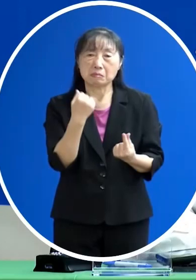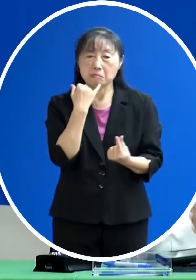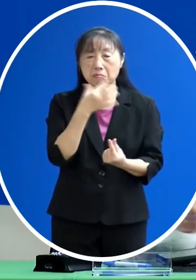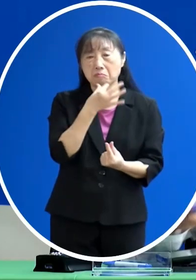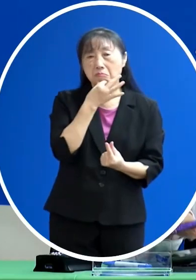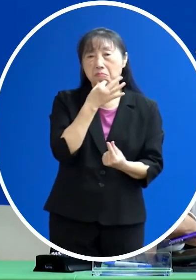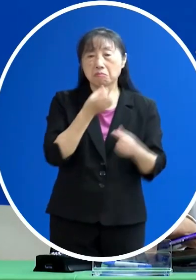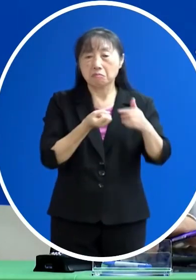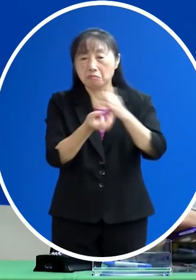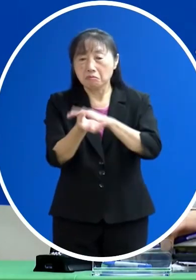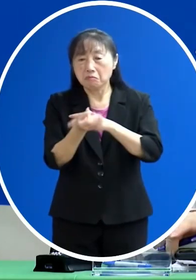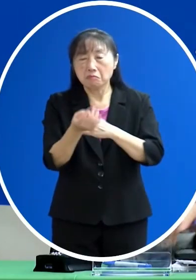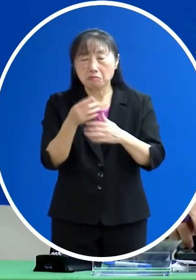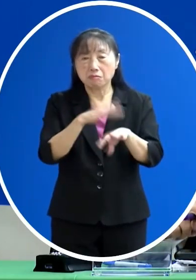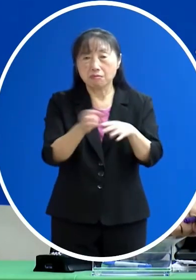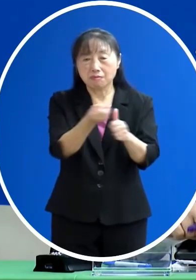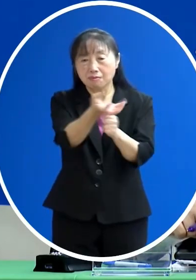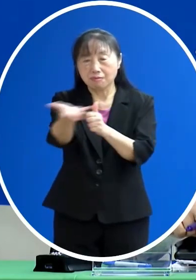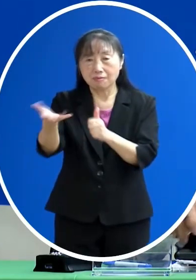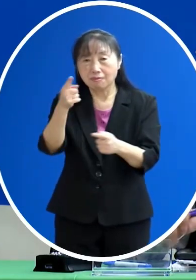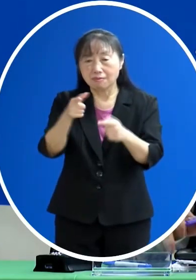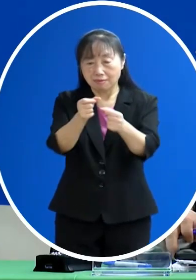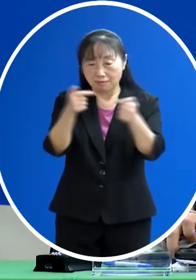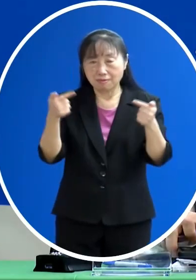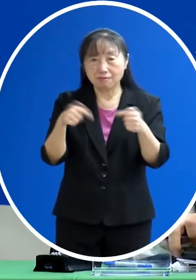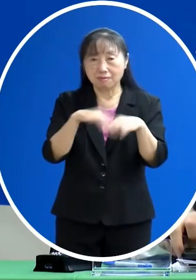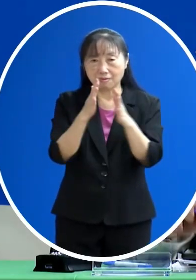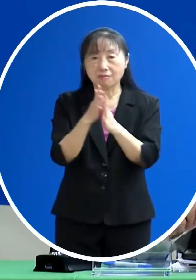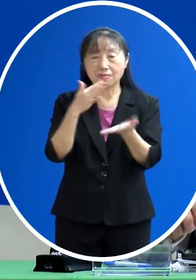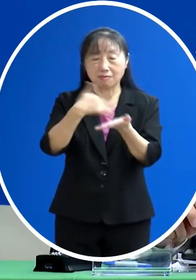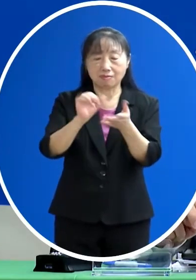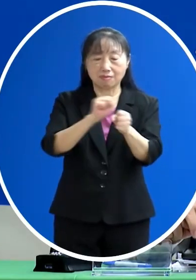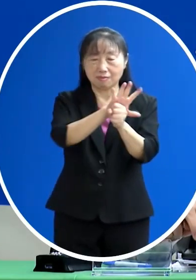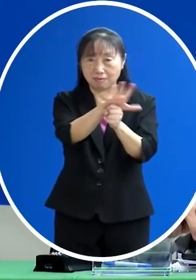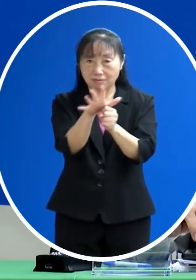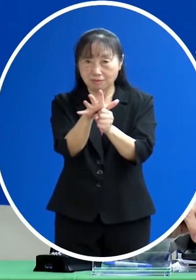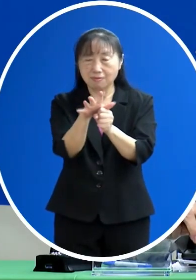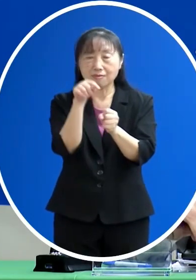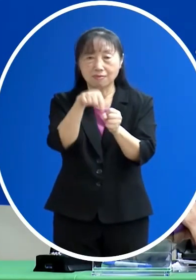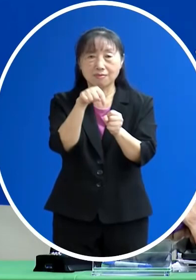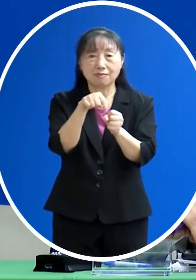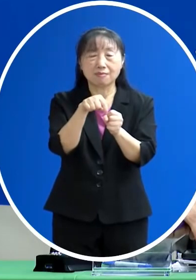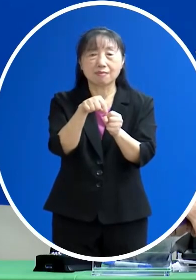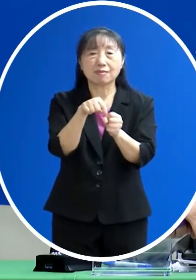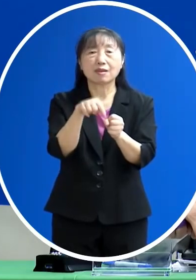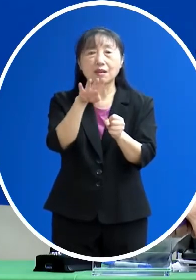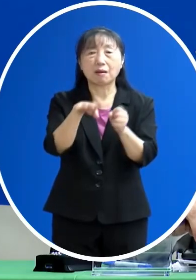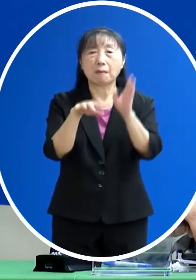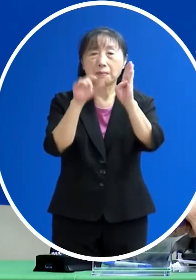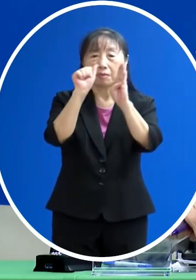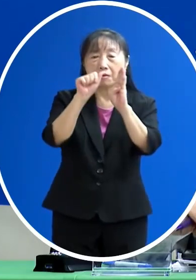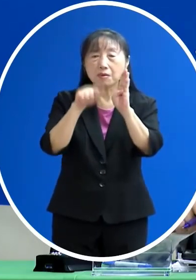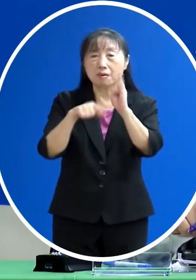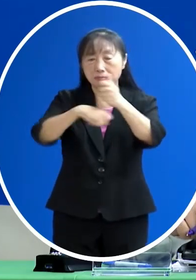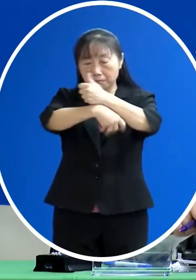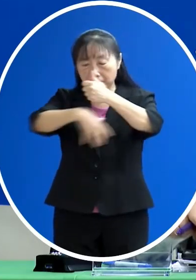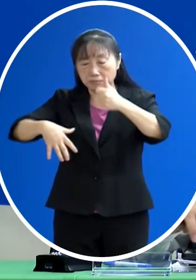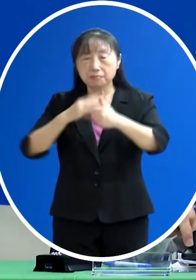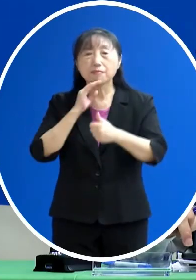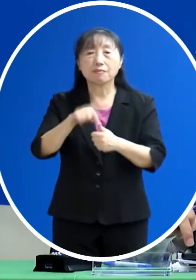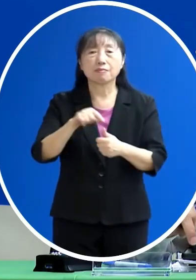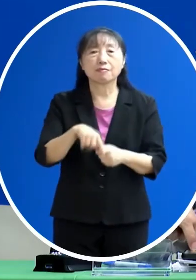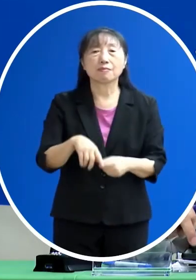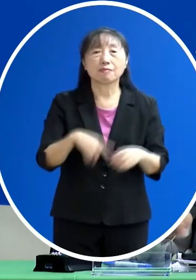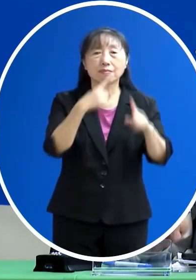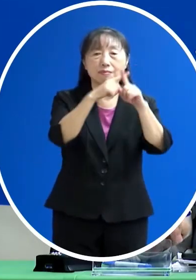优势又有在流行的这个变异株，都是属于 Omicron 的这个 BA 系列。那在 XBB 的上